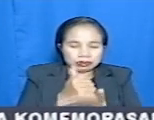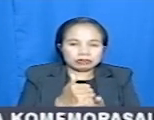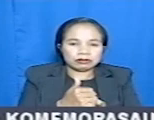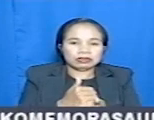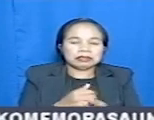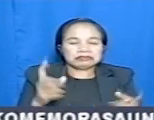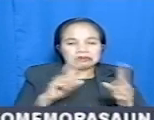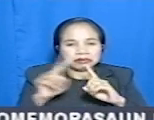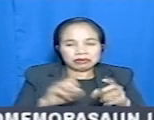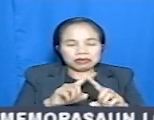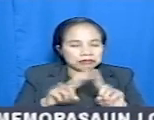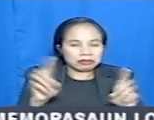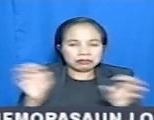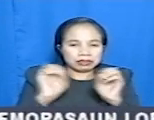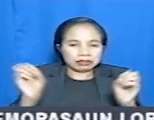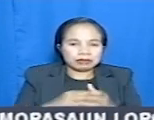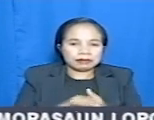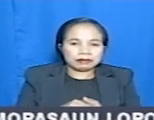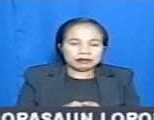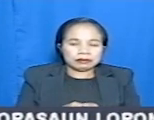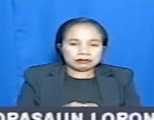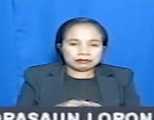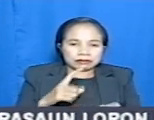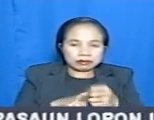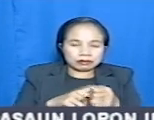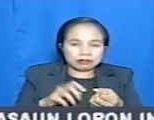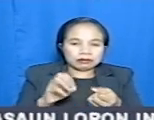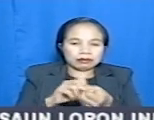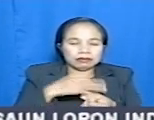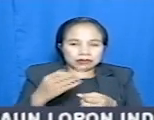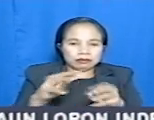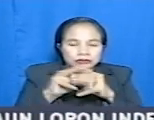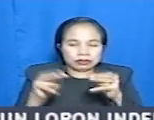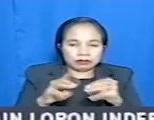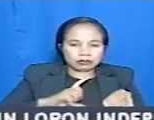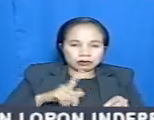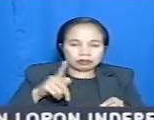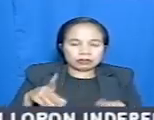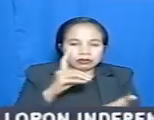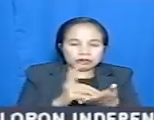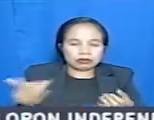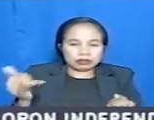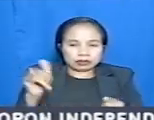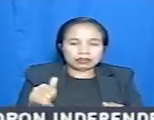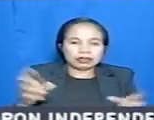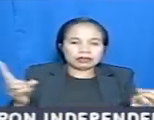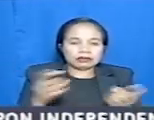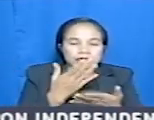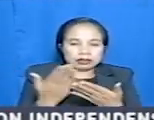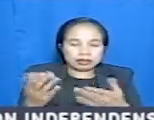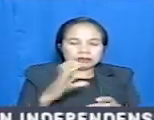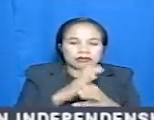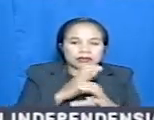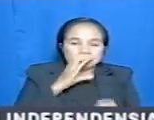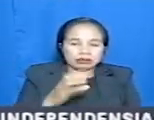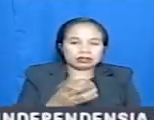kita kolelit mas kita kenal. Durante periodo COVID-19 ya munisipi Lauteng, mediku sira enfrenta equipamentos no careta operasional o